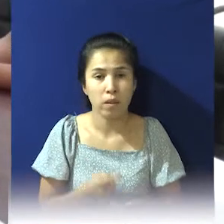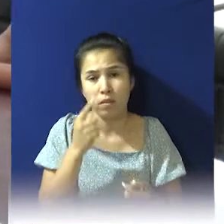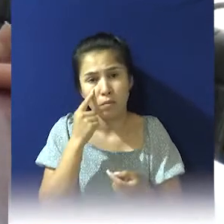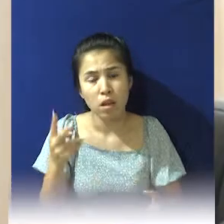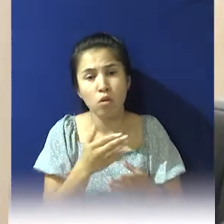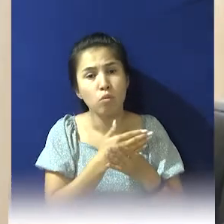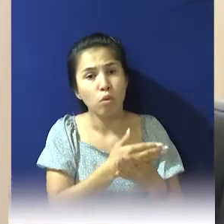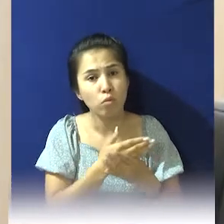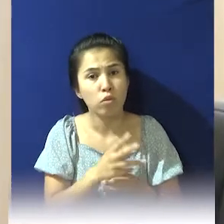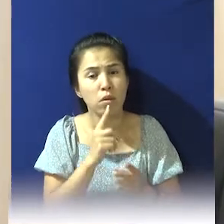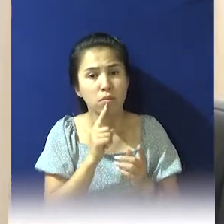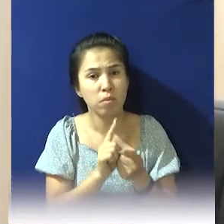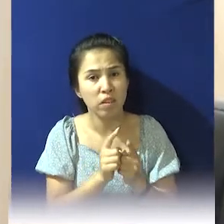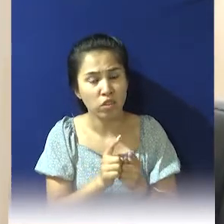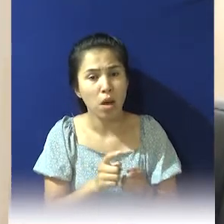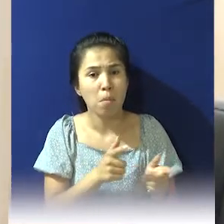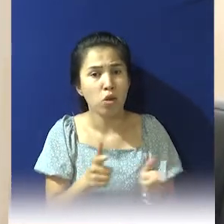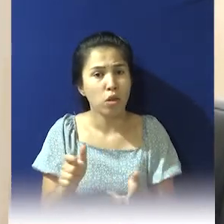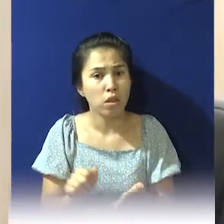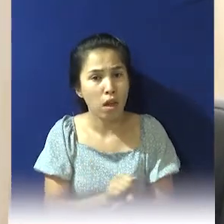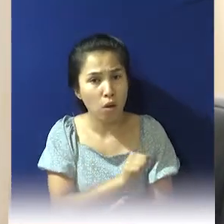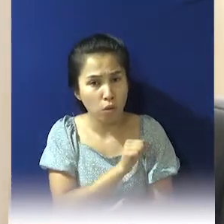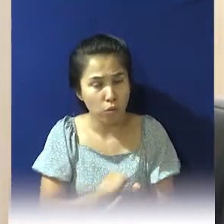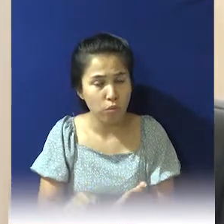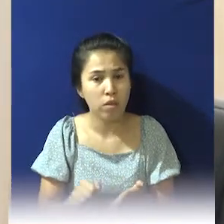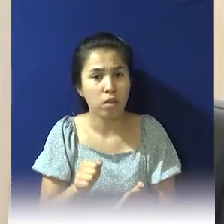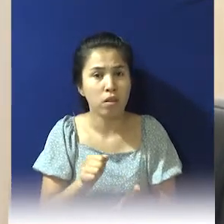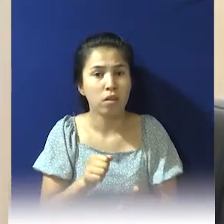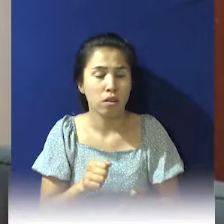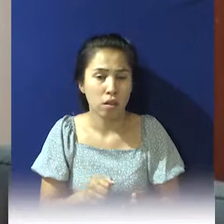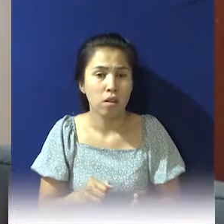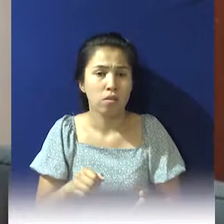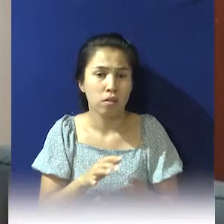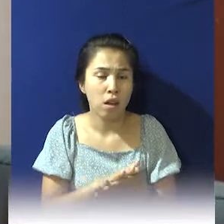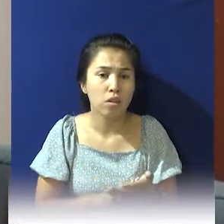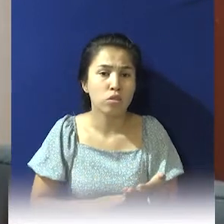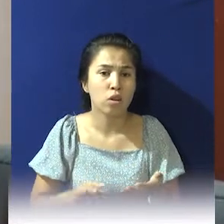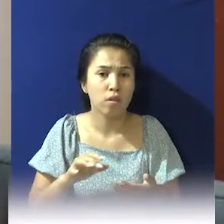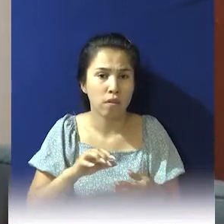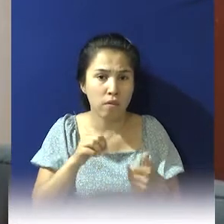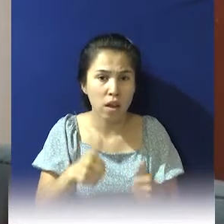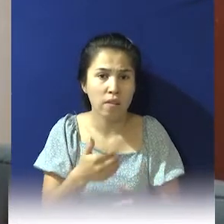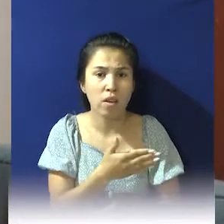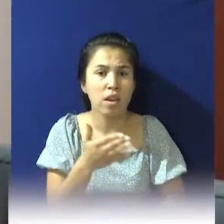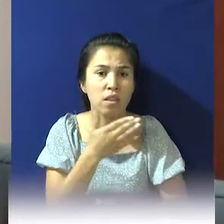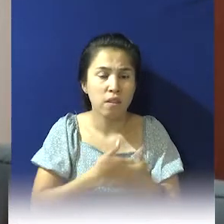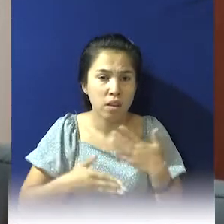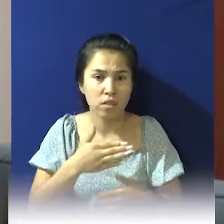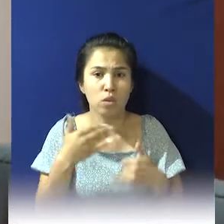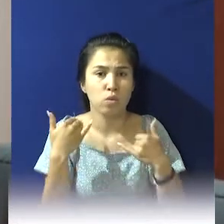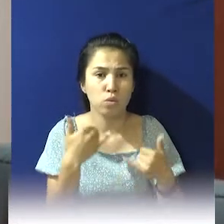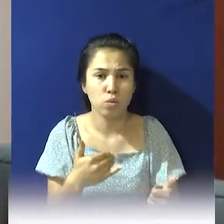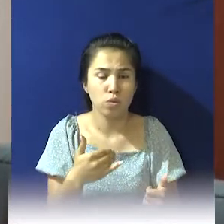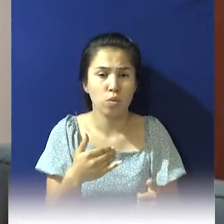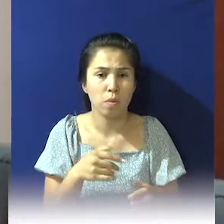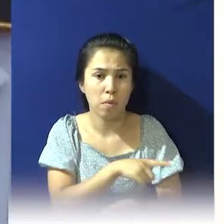вопросы трудоустройства и медицинского обслуживания лиц, подвергшихся наказаниям, рассматриваются совместно с местными исполнительными